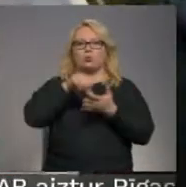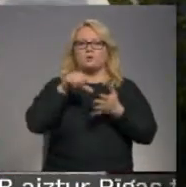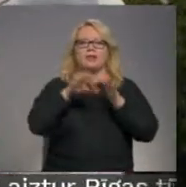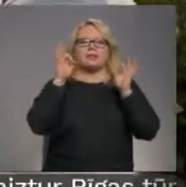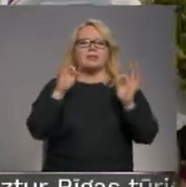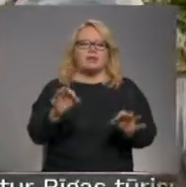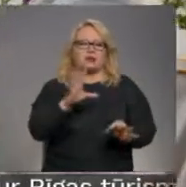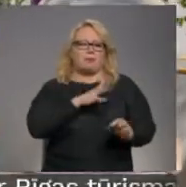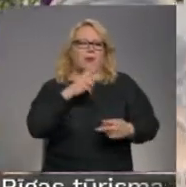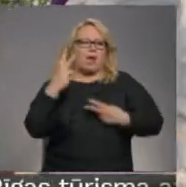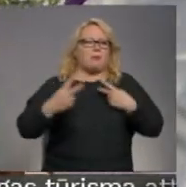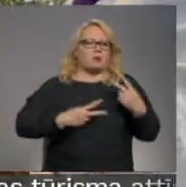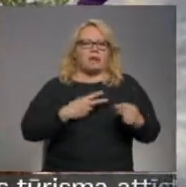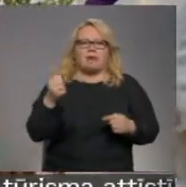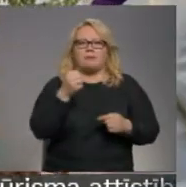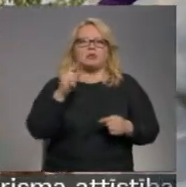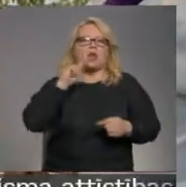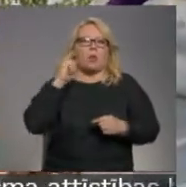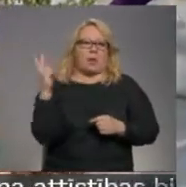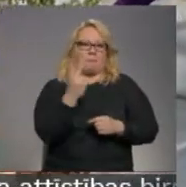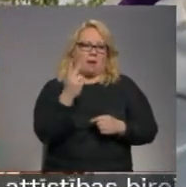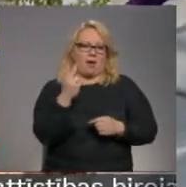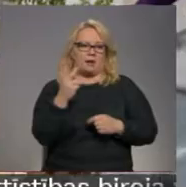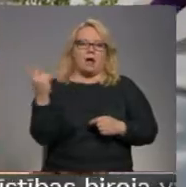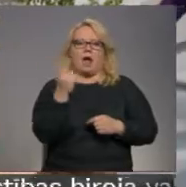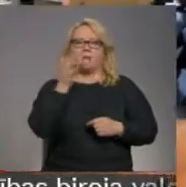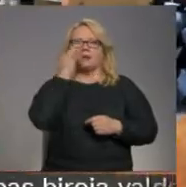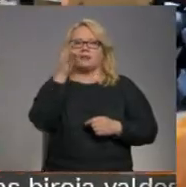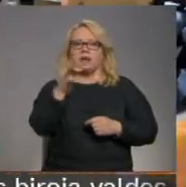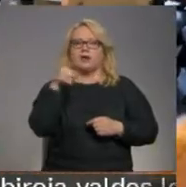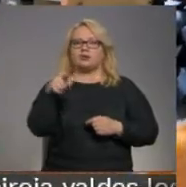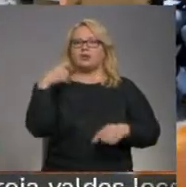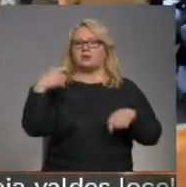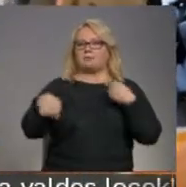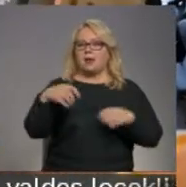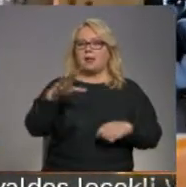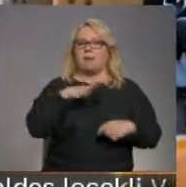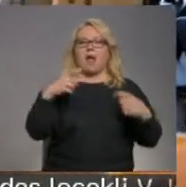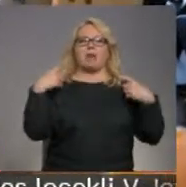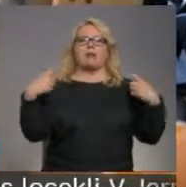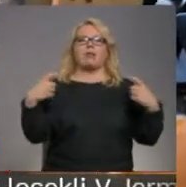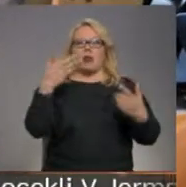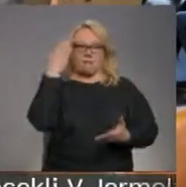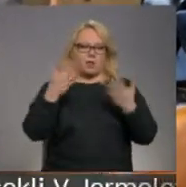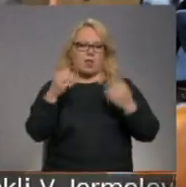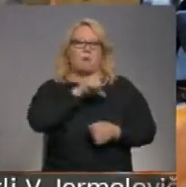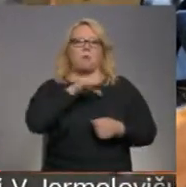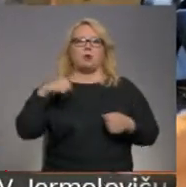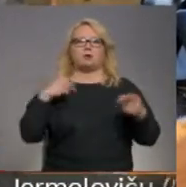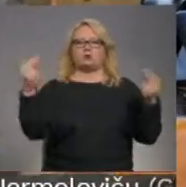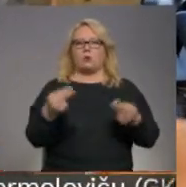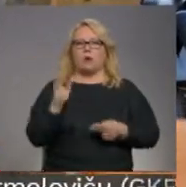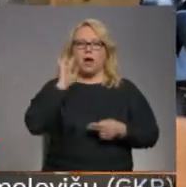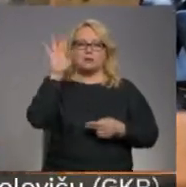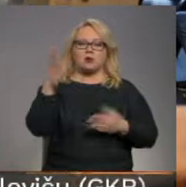bija emocionāls īpaši jaunajam pārim. Kā viņi saka, šī spēle esot bijis kā ģenerāla mēģinājums pašu kāzām,